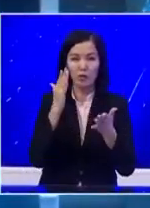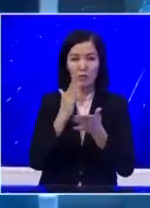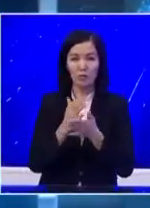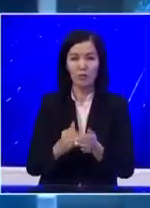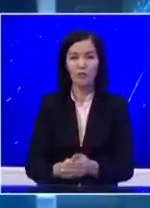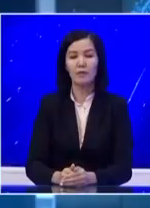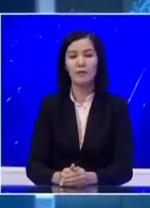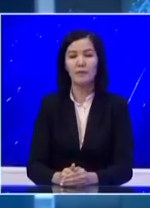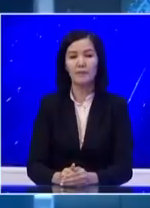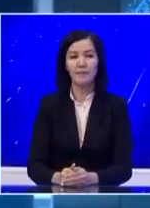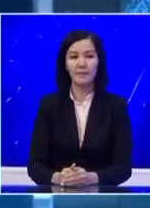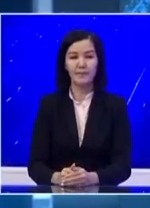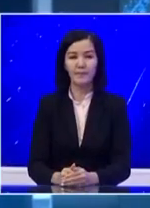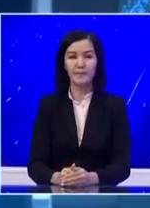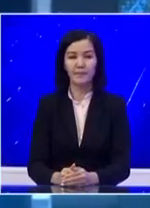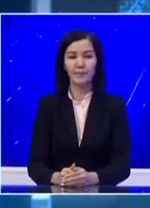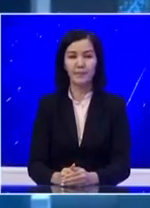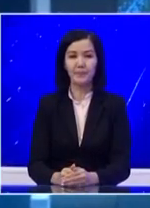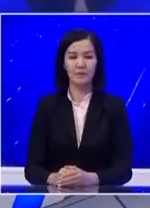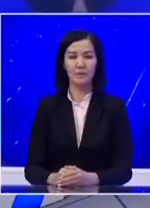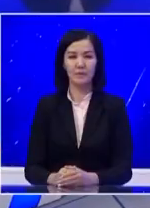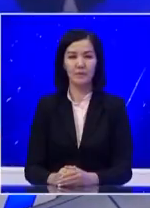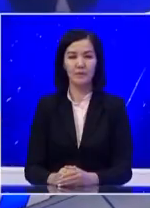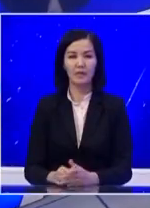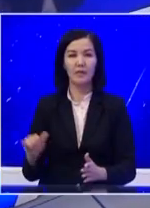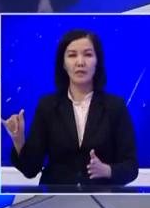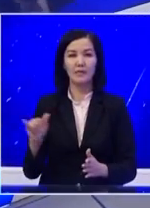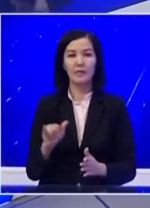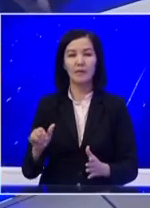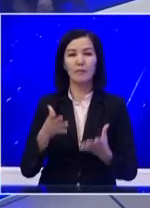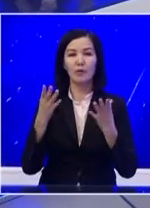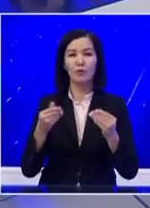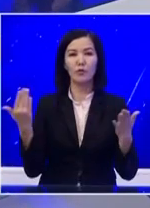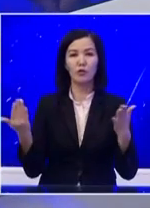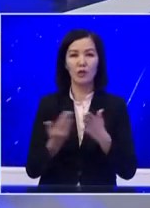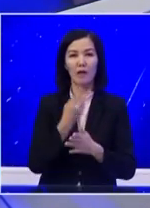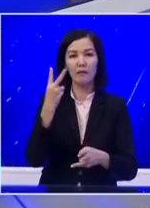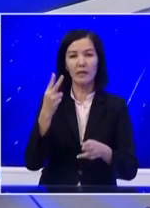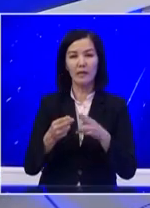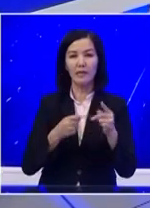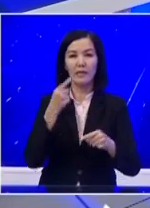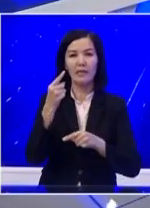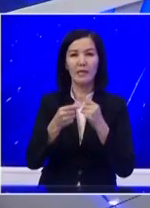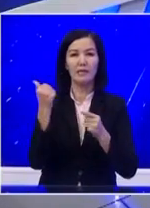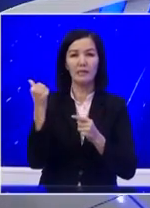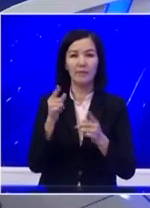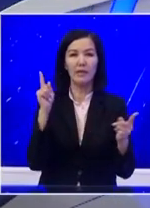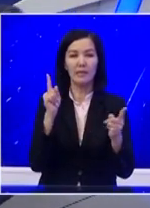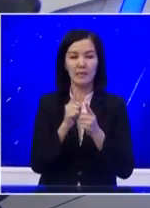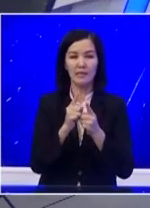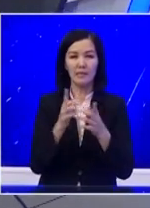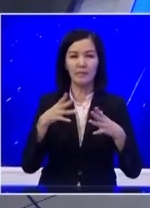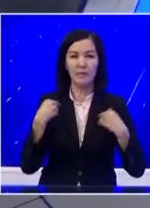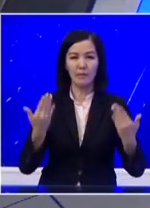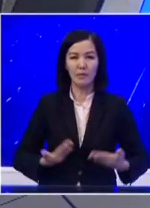Жетісу телеарнасы, Талдықорған. Бүгінге келіп түскен ақпараттар легі осымен тәмәм. Қымбатты көрермен, келесі эфирде